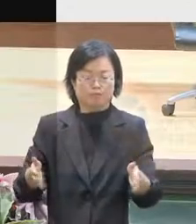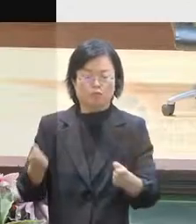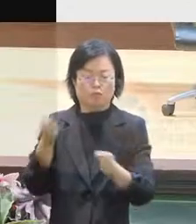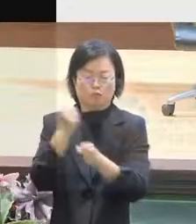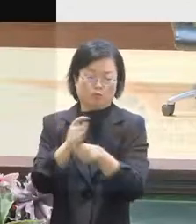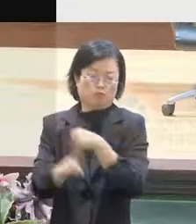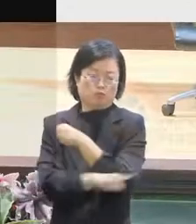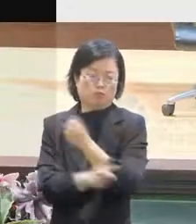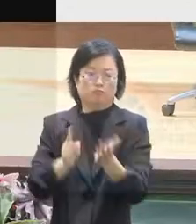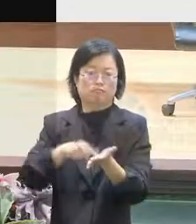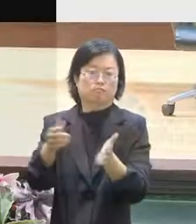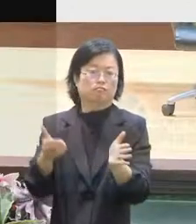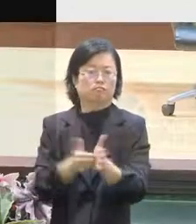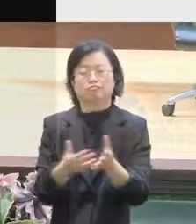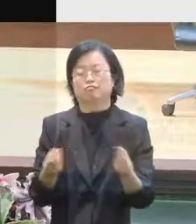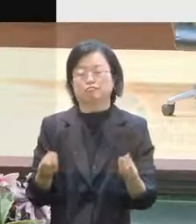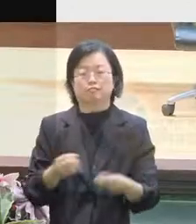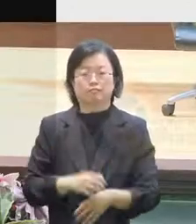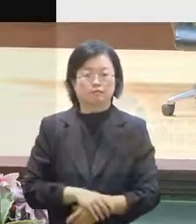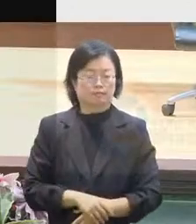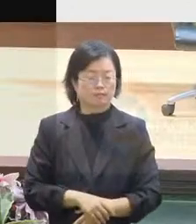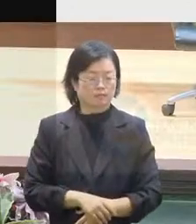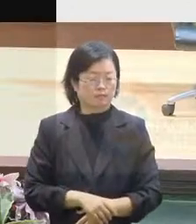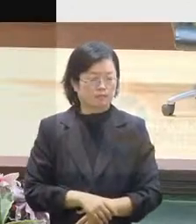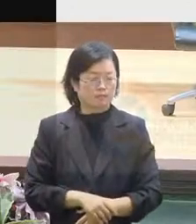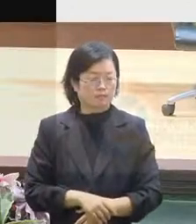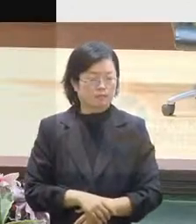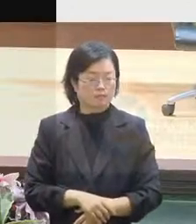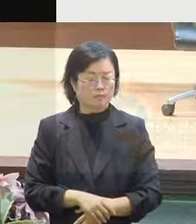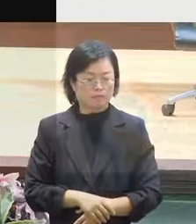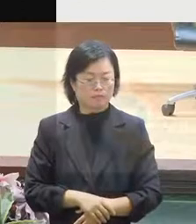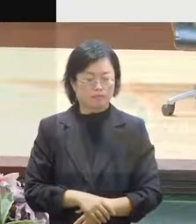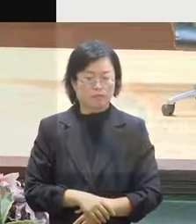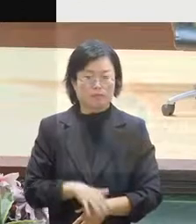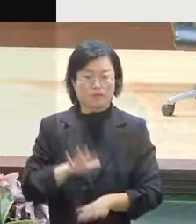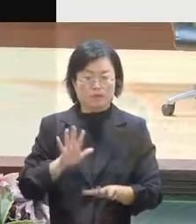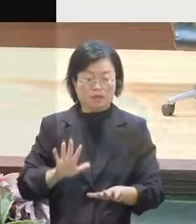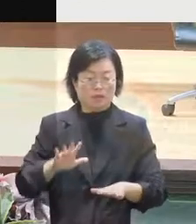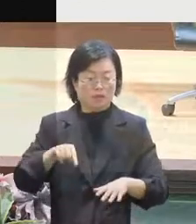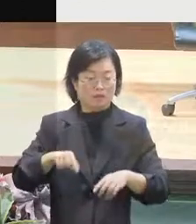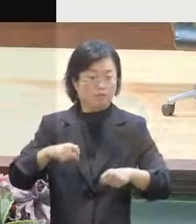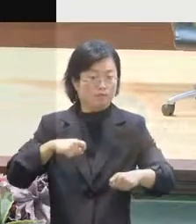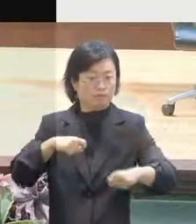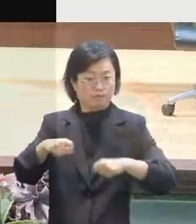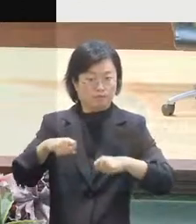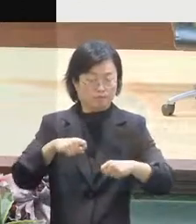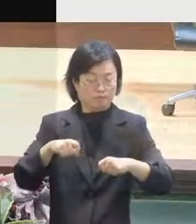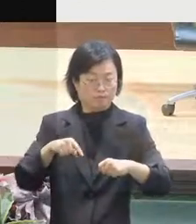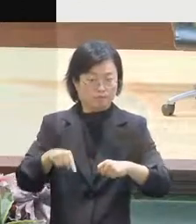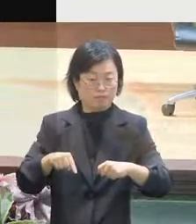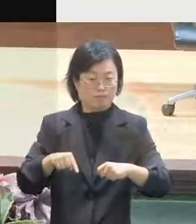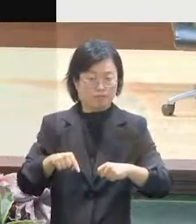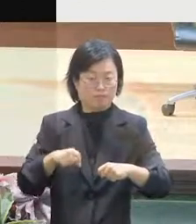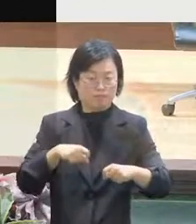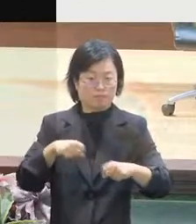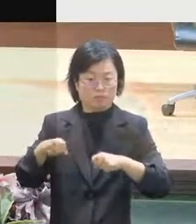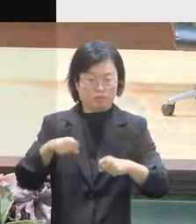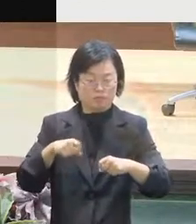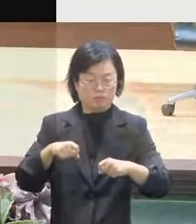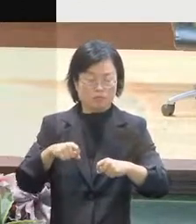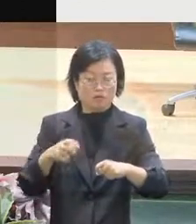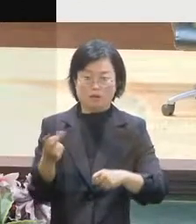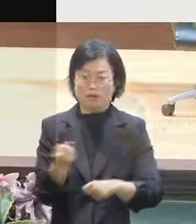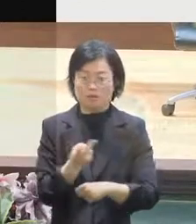了。那这个 Open Data Barometer 呢，是由这个 World Wide Web Foundation 来推出来的。那这两个呢，其实都